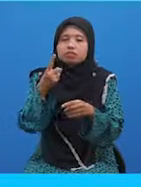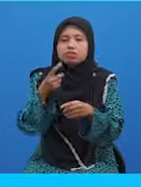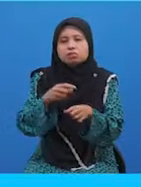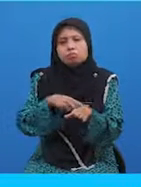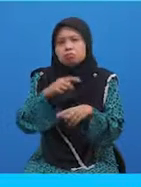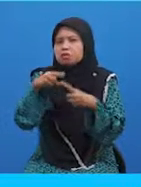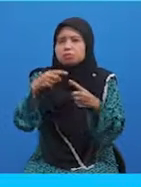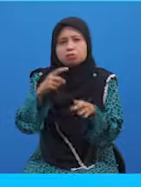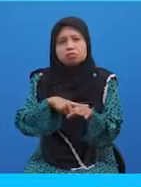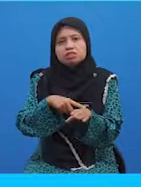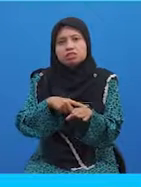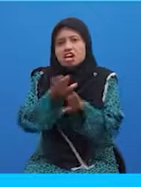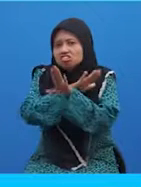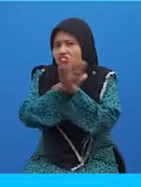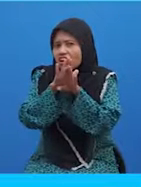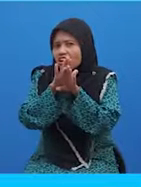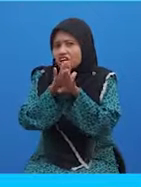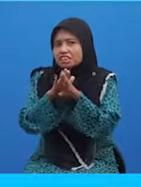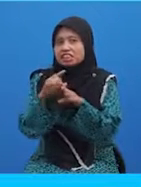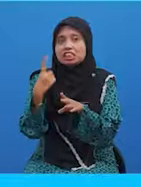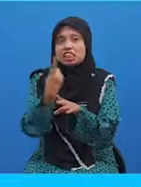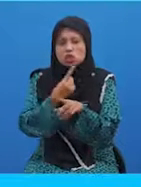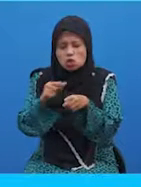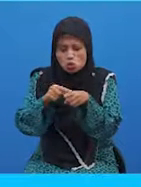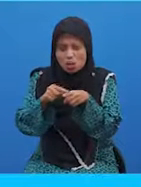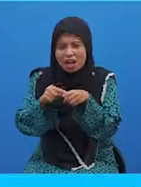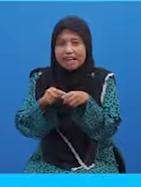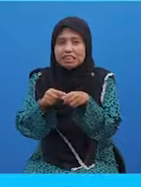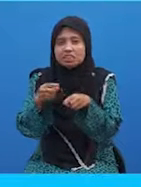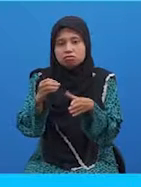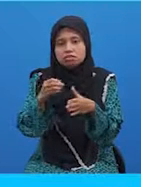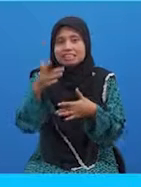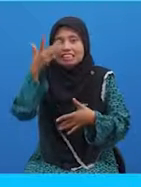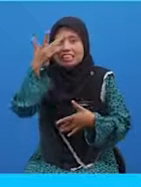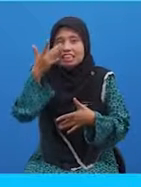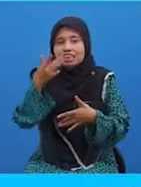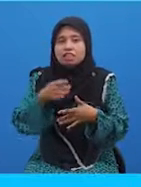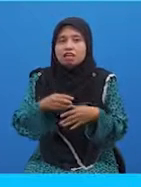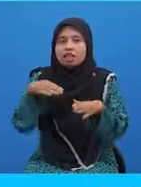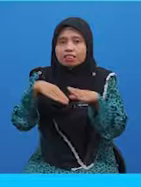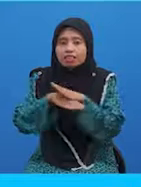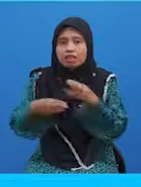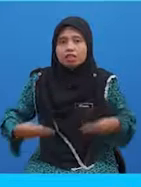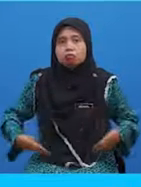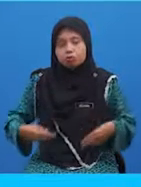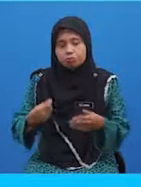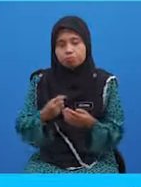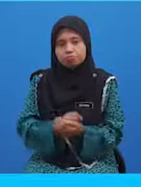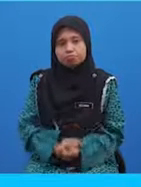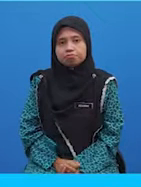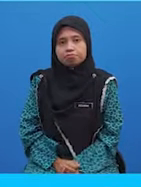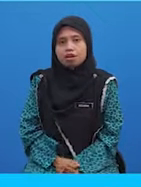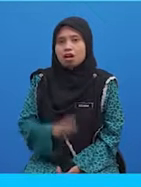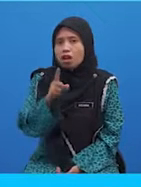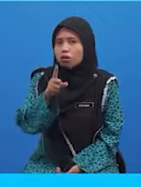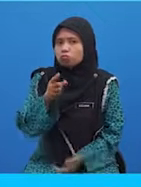masa. Jangan sesekali melukai atau menyakiti seseorang dalam hidup kita ini.